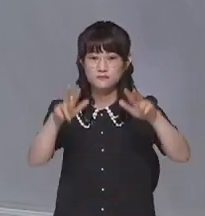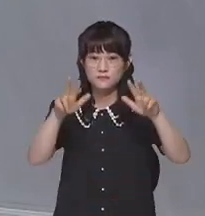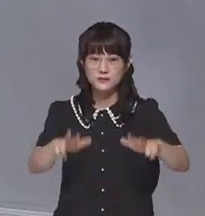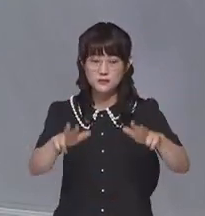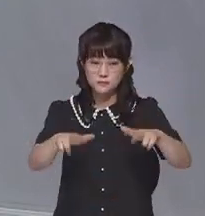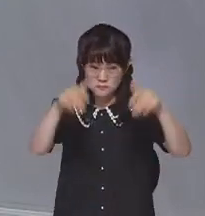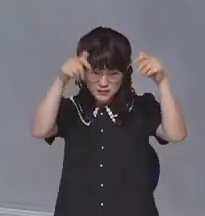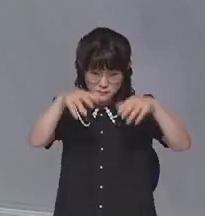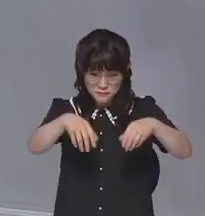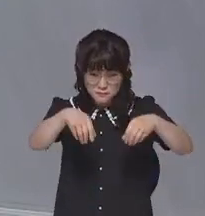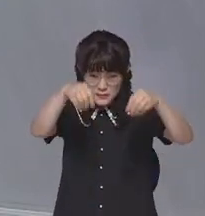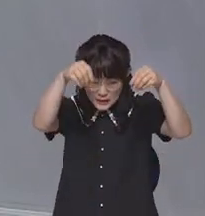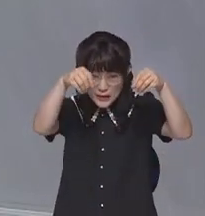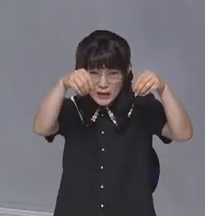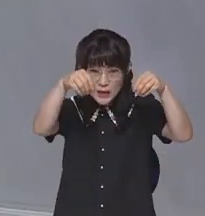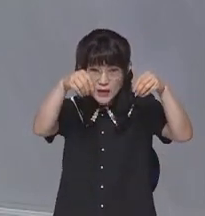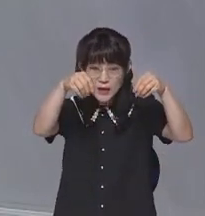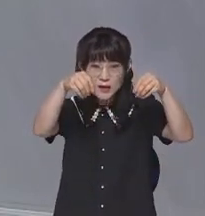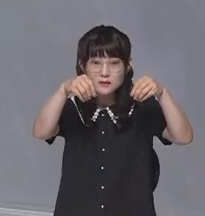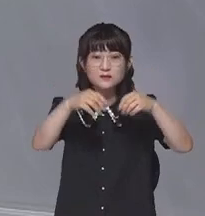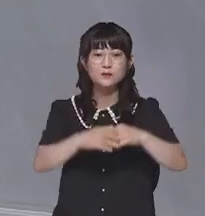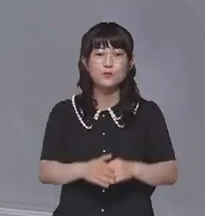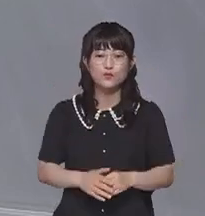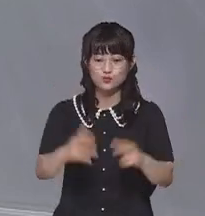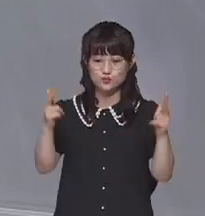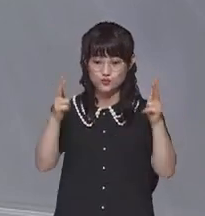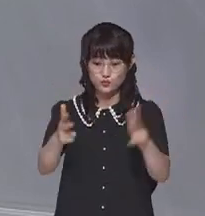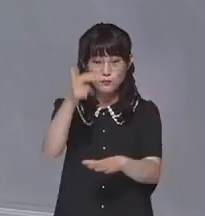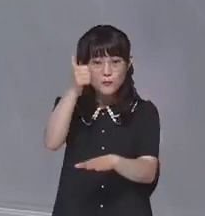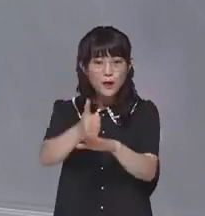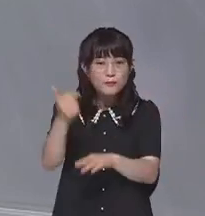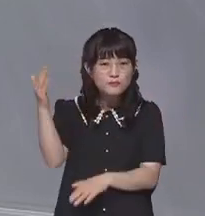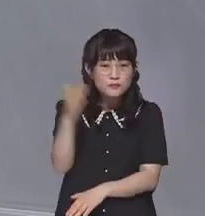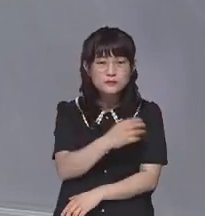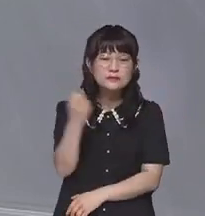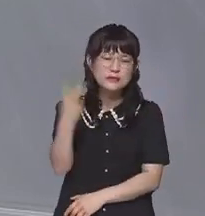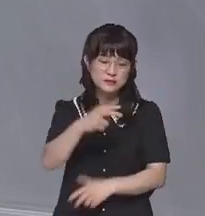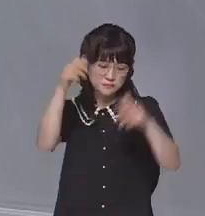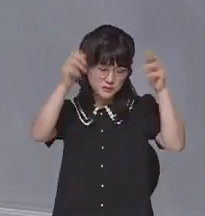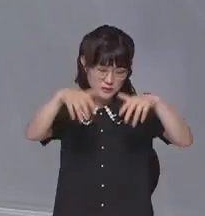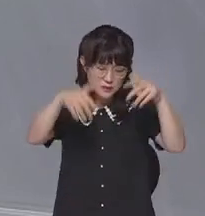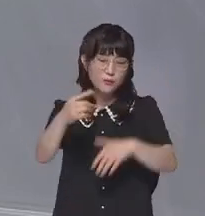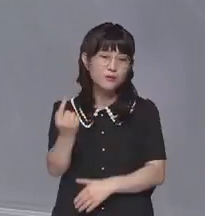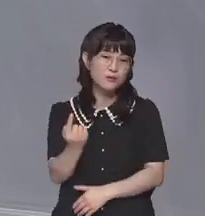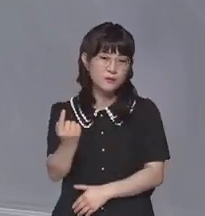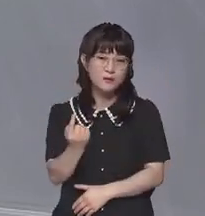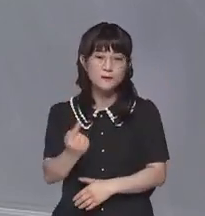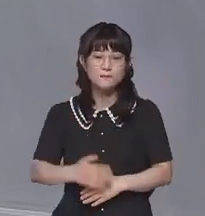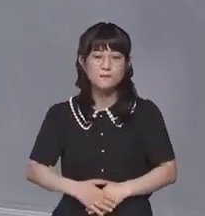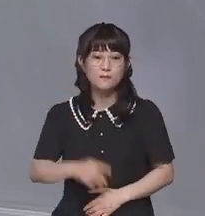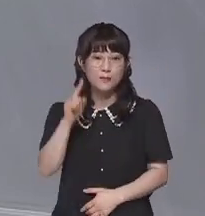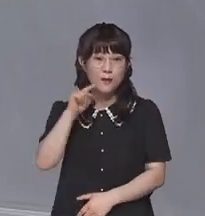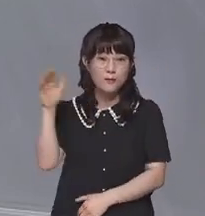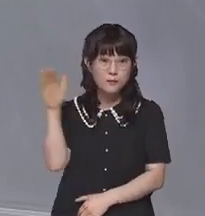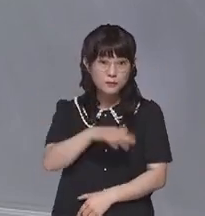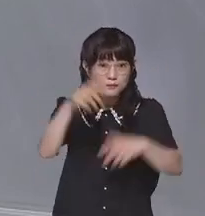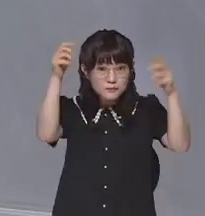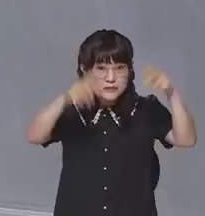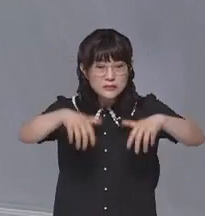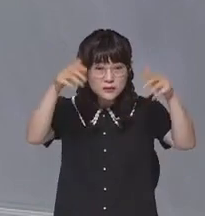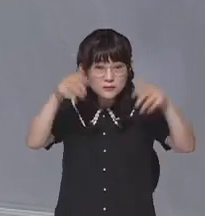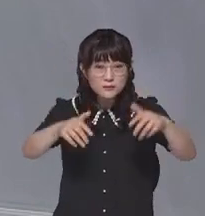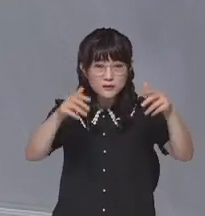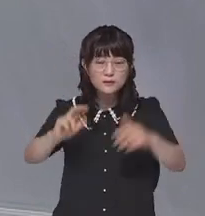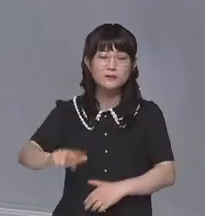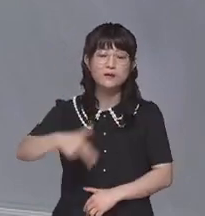현재 잠시 소강상태를 보이고 있는 장마는 오는 주말부터 다시 시작될 것으로 보입니다 내일부터 시작된 비는 다음